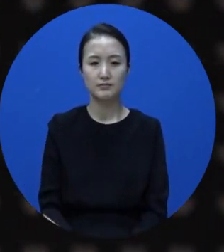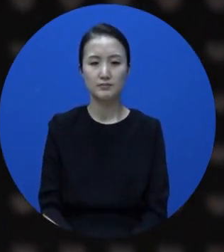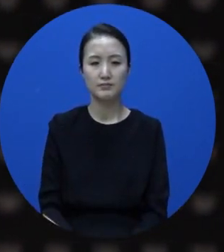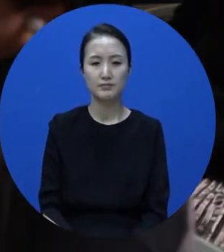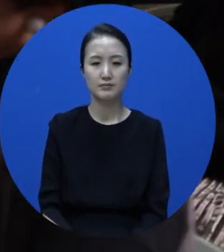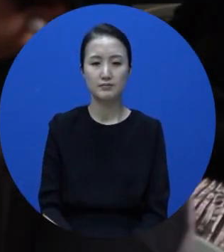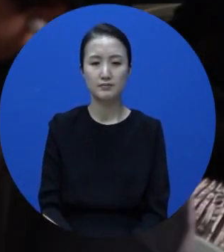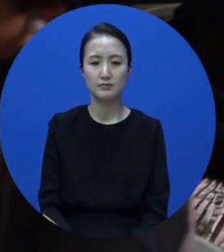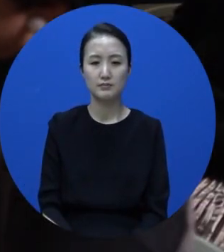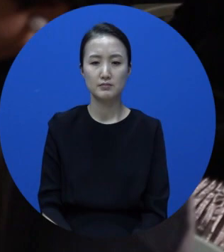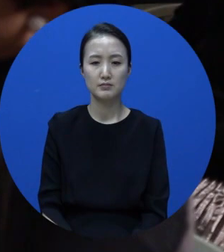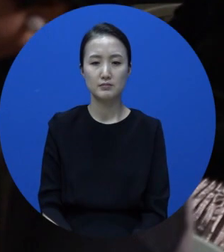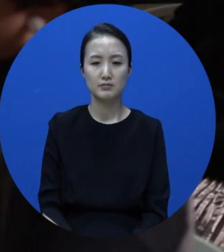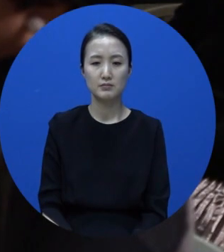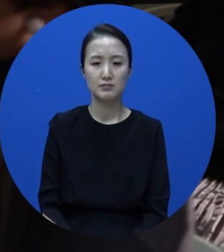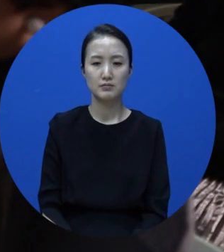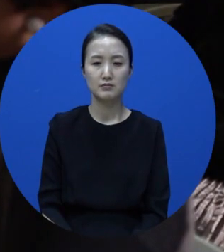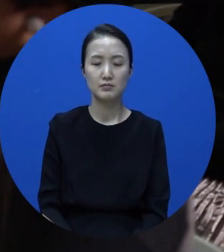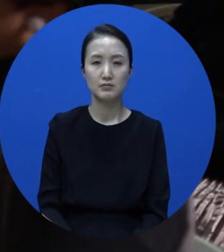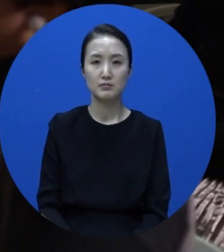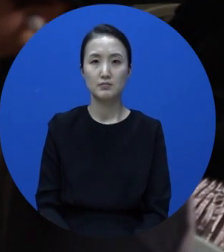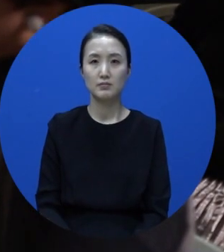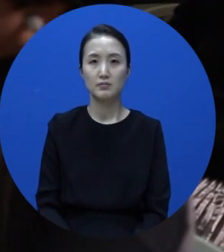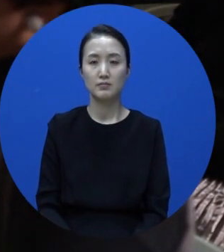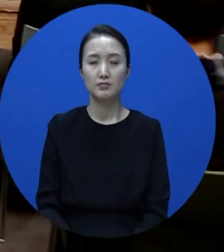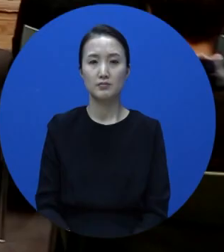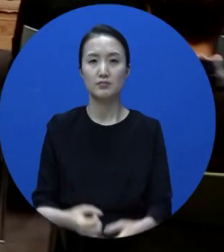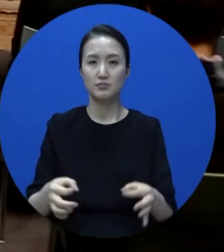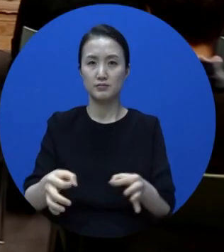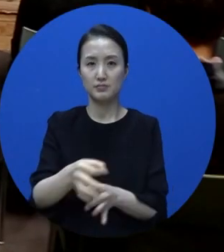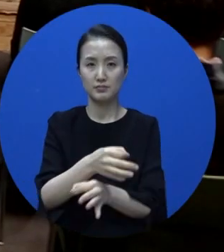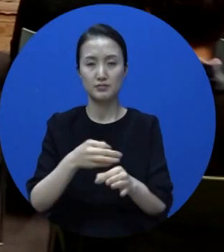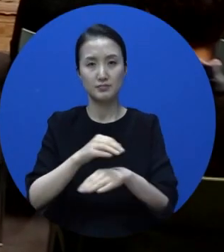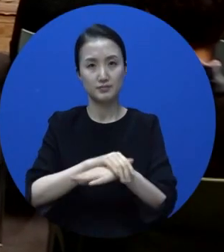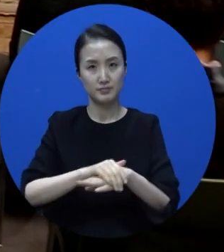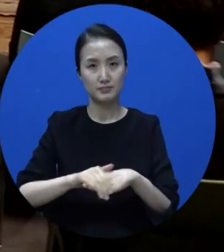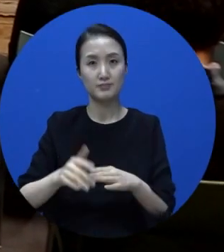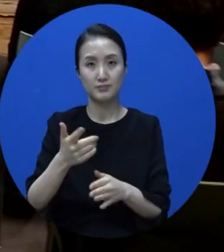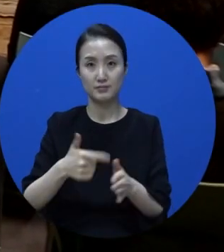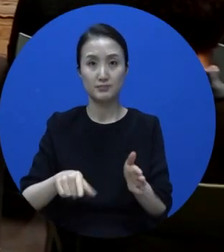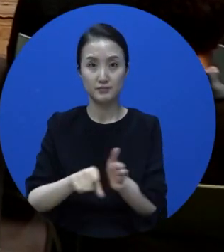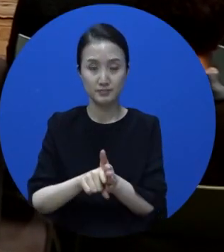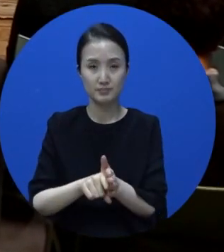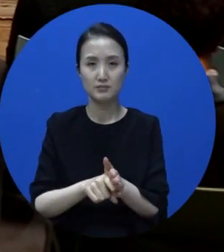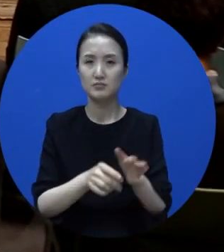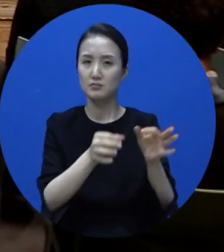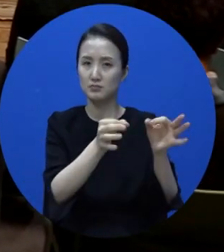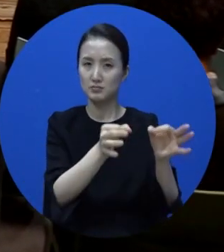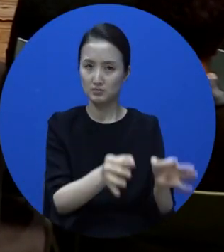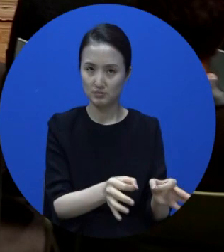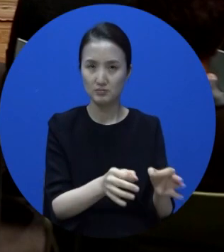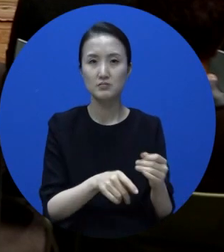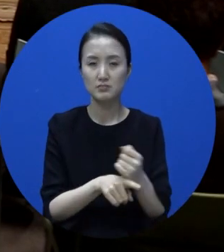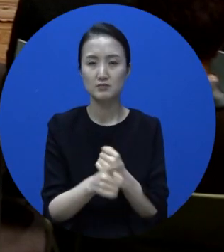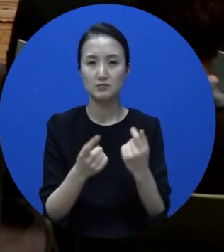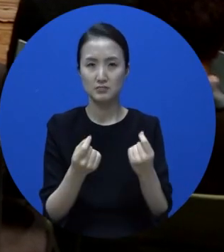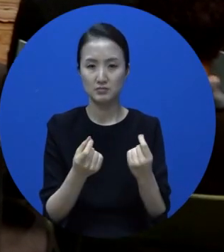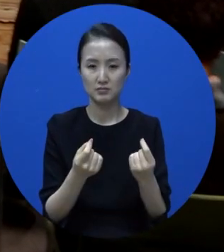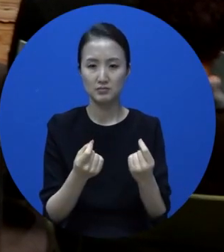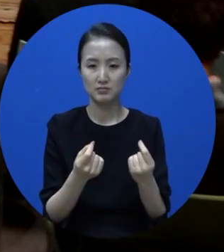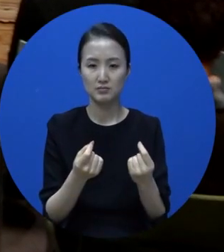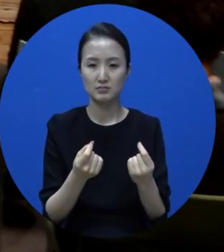라고 표현한 경기를 부양 시키기 위해서 금리를 인하하는 것이다 이렇게 보시면 되요 여러분 다